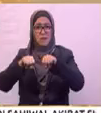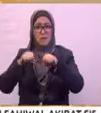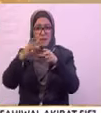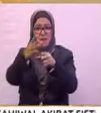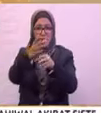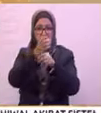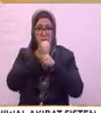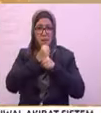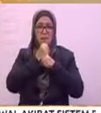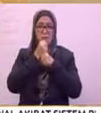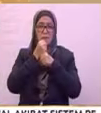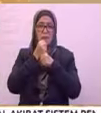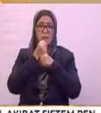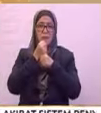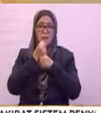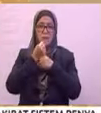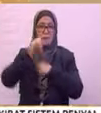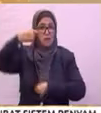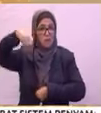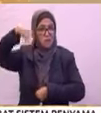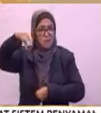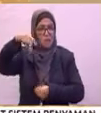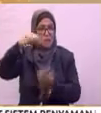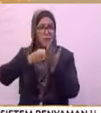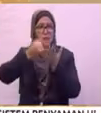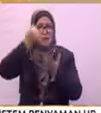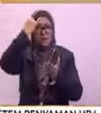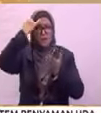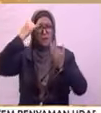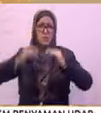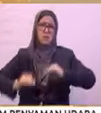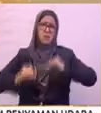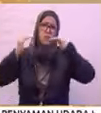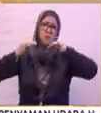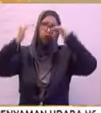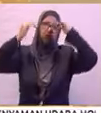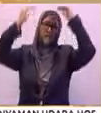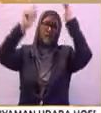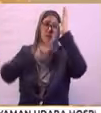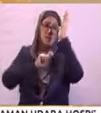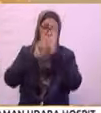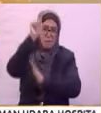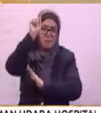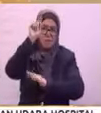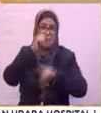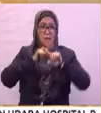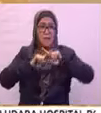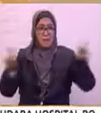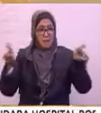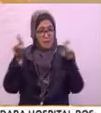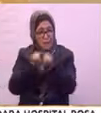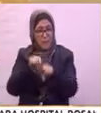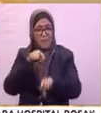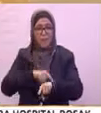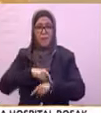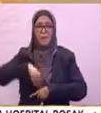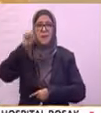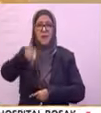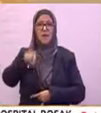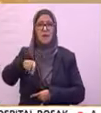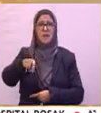mendapat kelayakan ilmuan setinggi-tingginya. Tetapi sambil tu kita perlulah